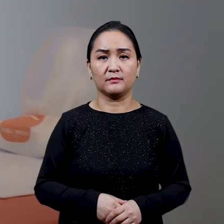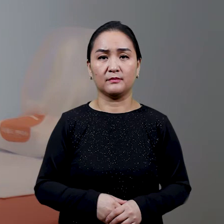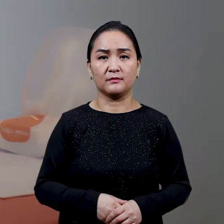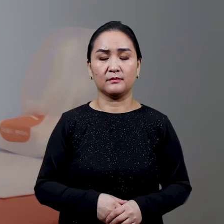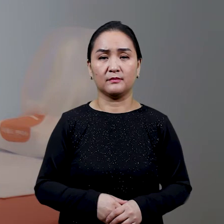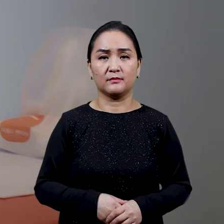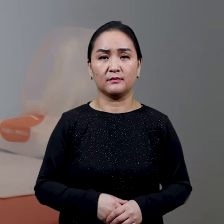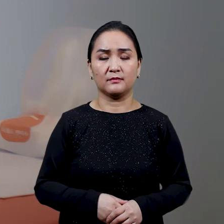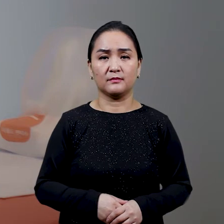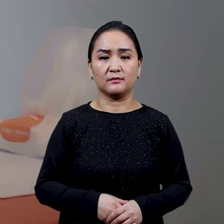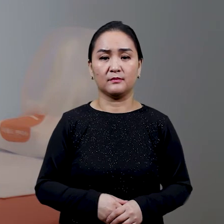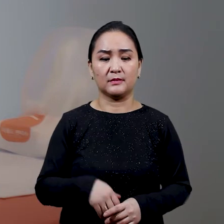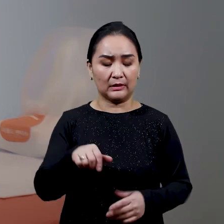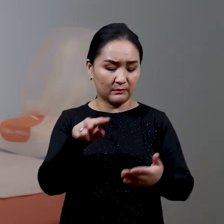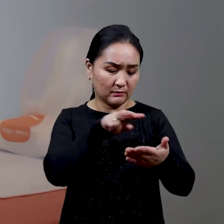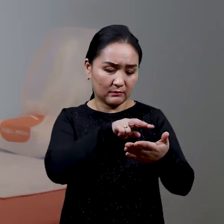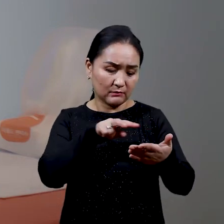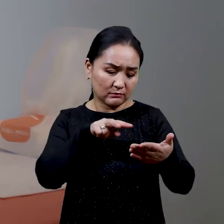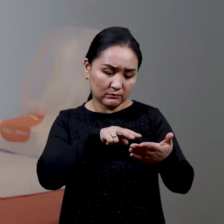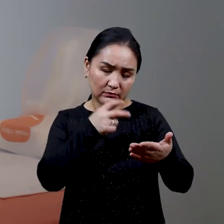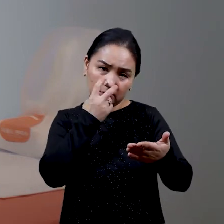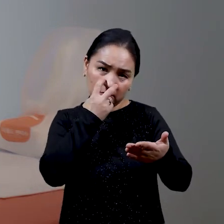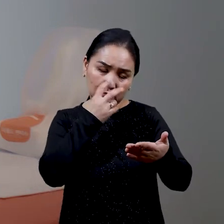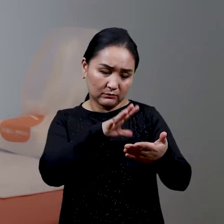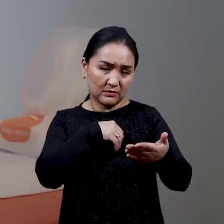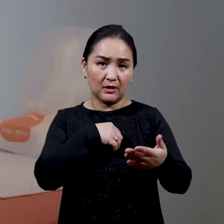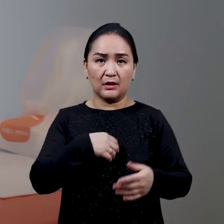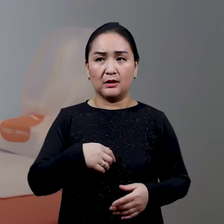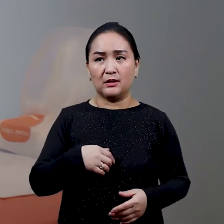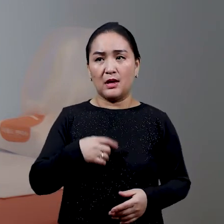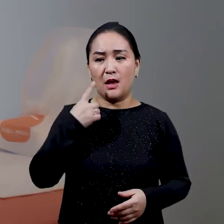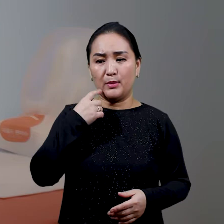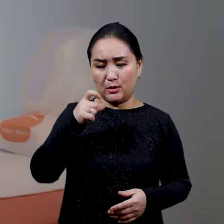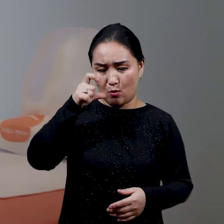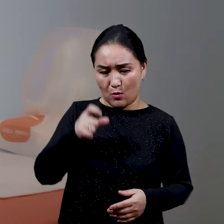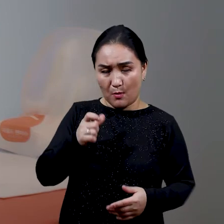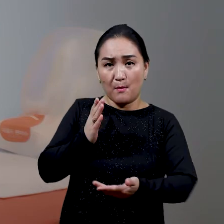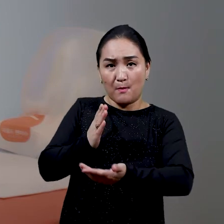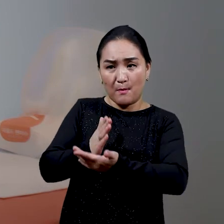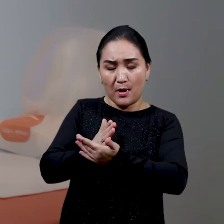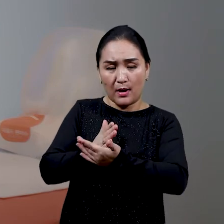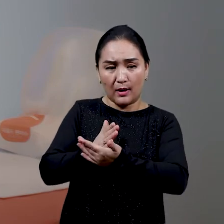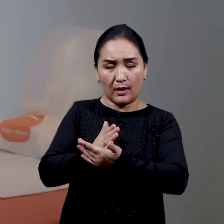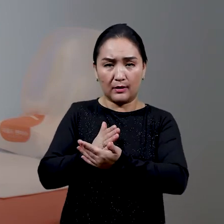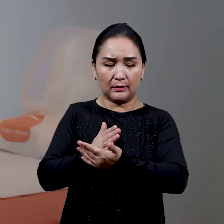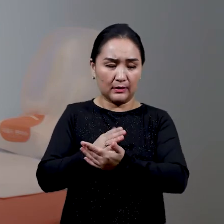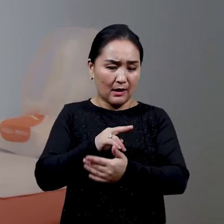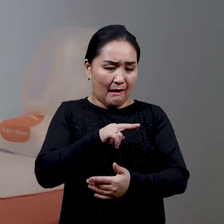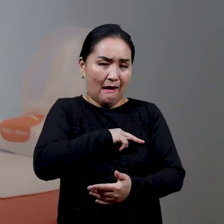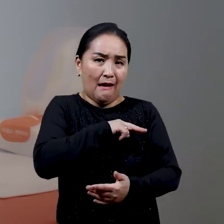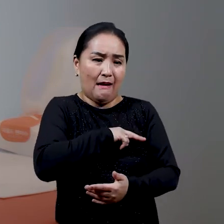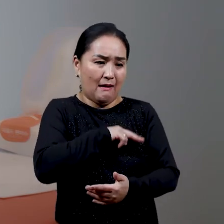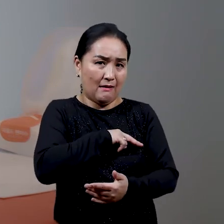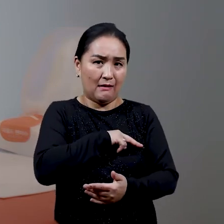Нэг ингээд ийм юм ахаар уншаар одоо бүр ингээд нэг эмэгтэй хүн байхаас айх ч гэдэг юм уу те. Одоо ингээд уншиж байгаа хэвчэ тийм